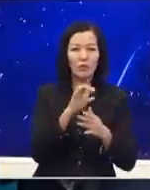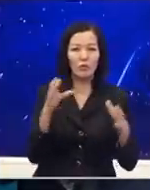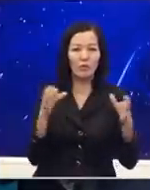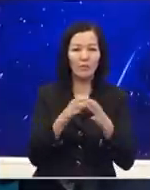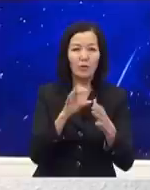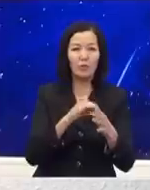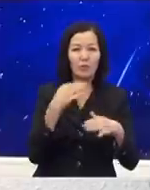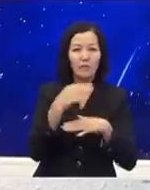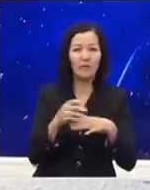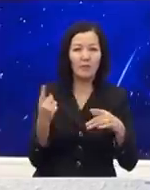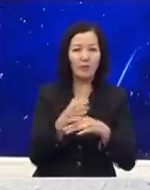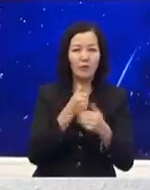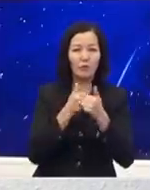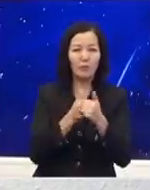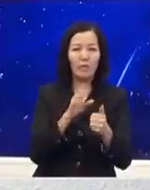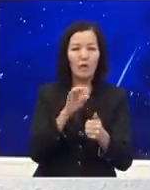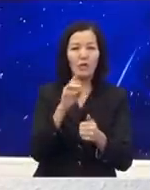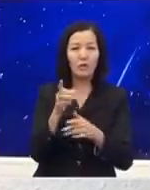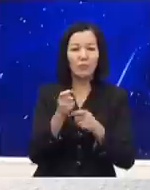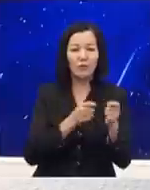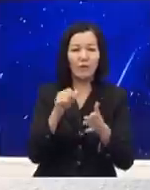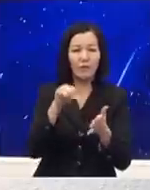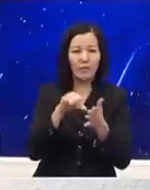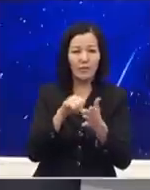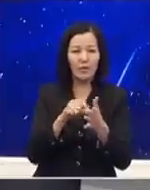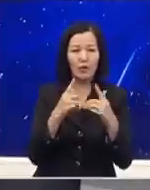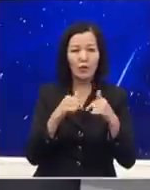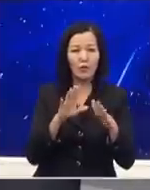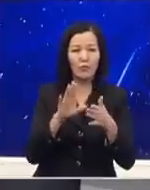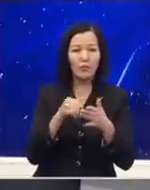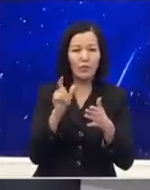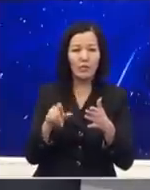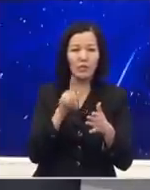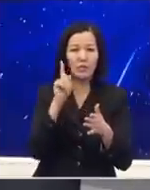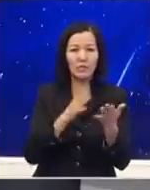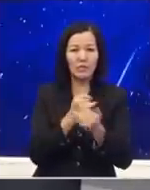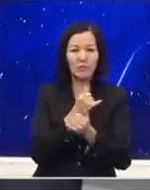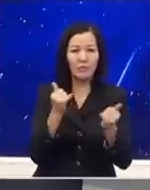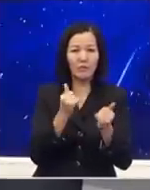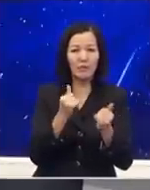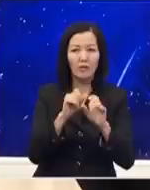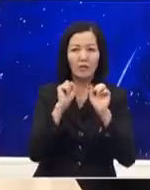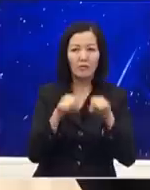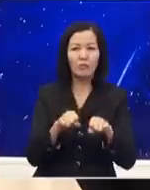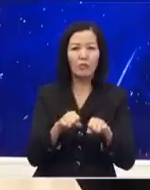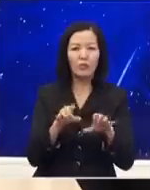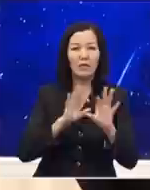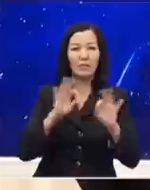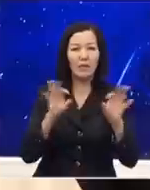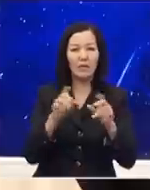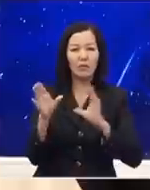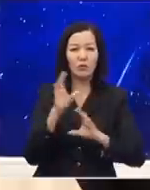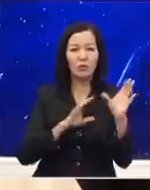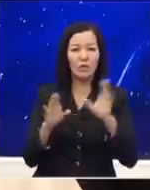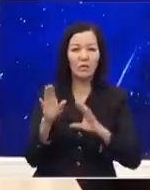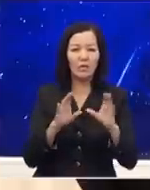филиалы төрағасының бірінші орынбасары Жанболат Жүргенбаев қатысты. Ұйым басшысы жастарға мемлекеттік бағдарламалардың мүмкіндіктерін баяндады. Студенттерге